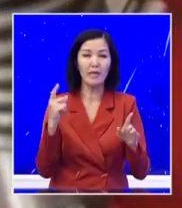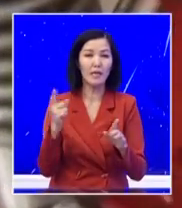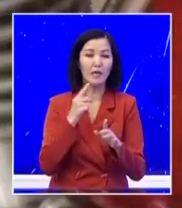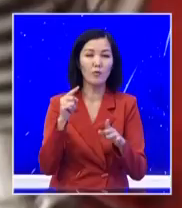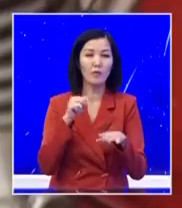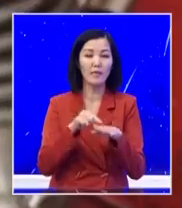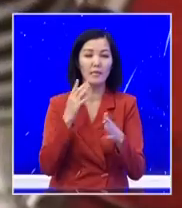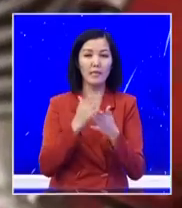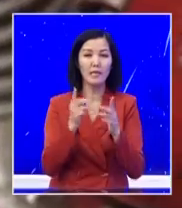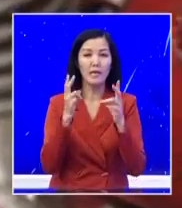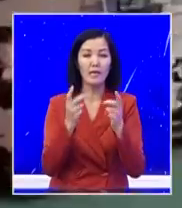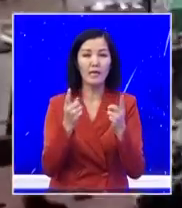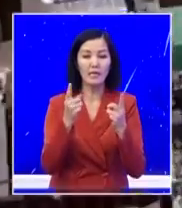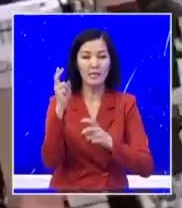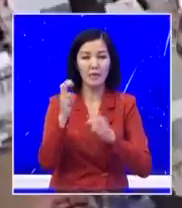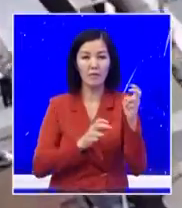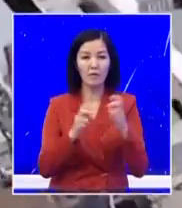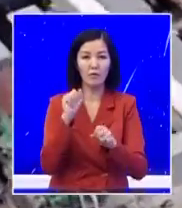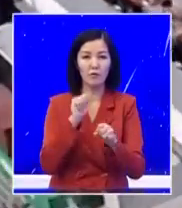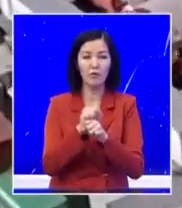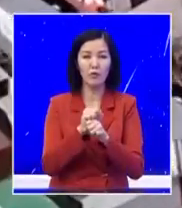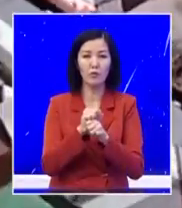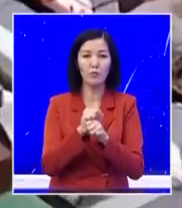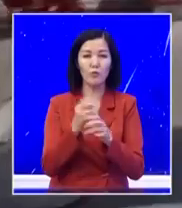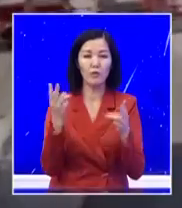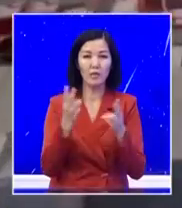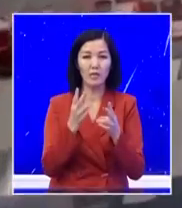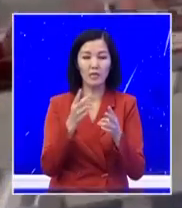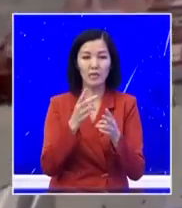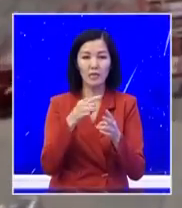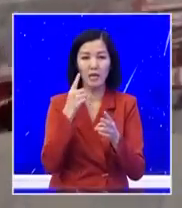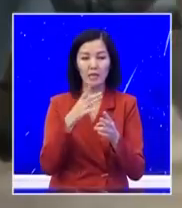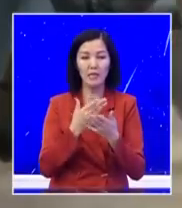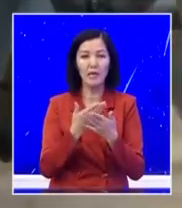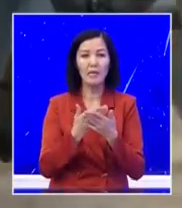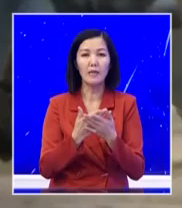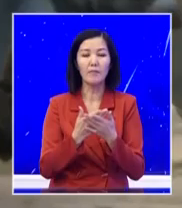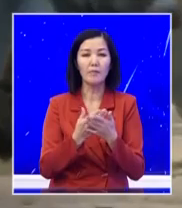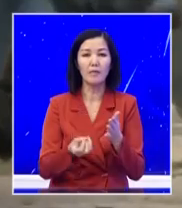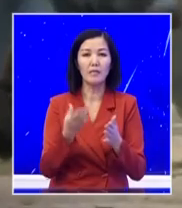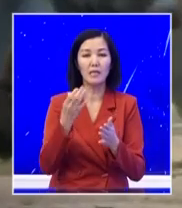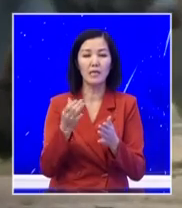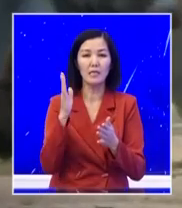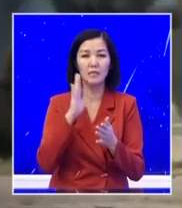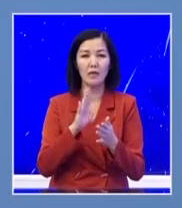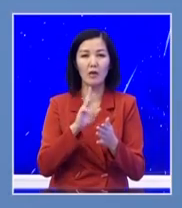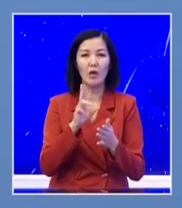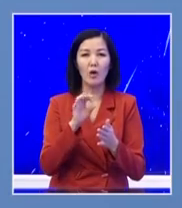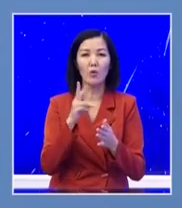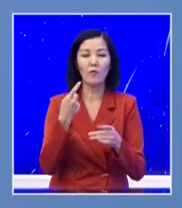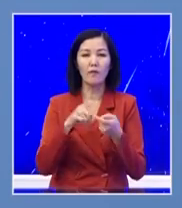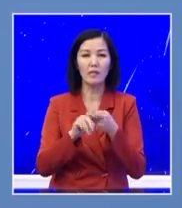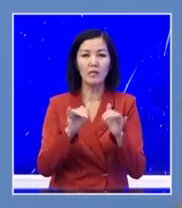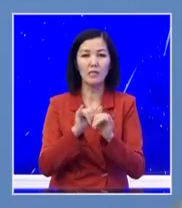ірі компаниялар мен зауыттардың жұмысын тоқтатуға мәжбүр екенін айтты. Мысалы, теңіз кенішіндегі жұмысшылар арасында ковидтің